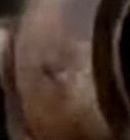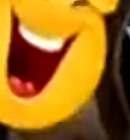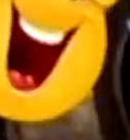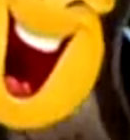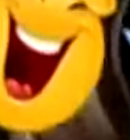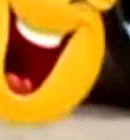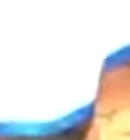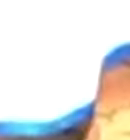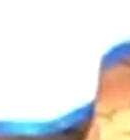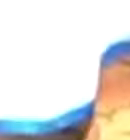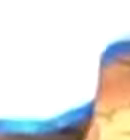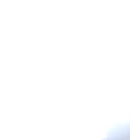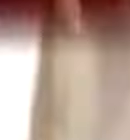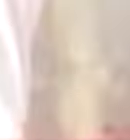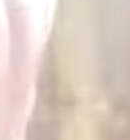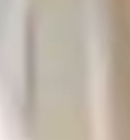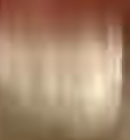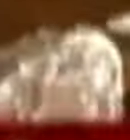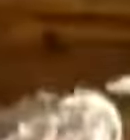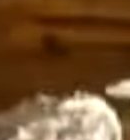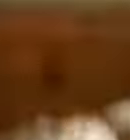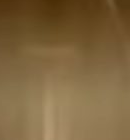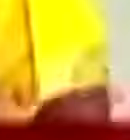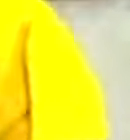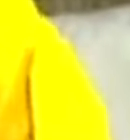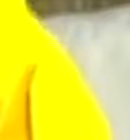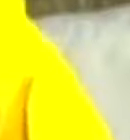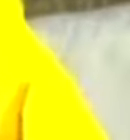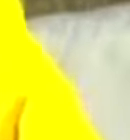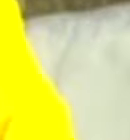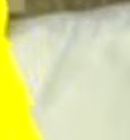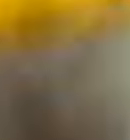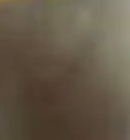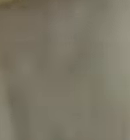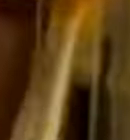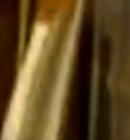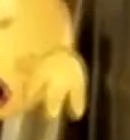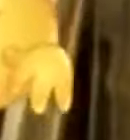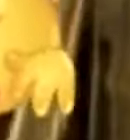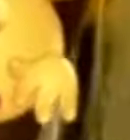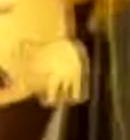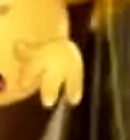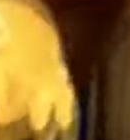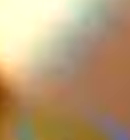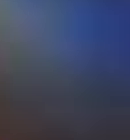mtope. Kwa vishindo si haba. Speak English.